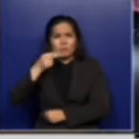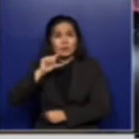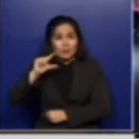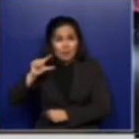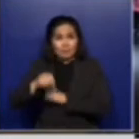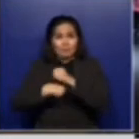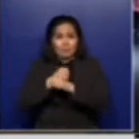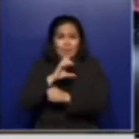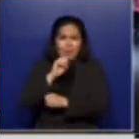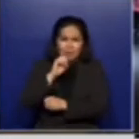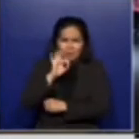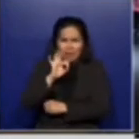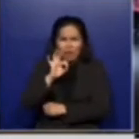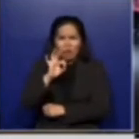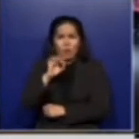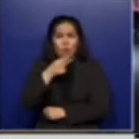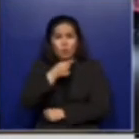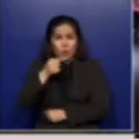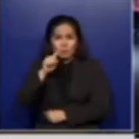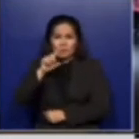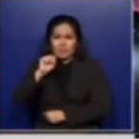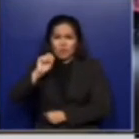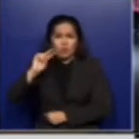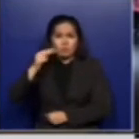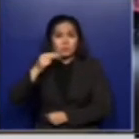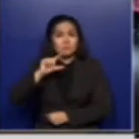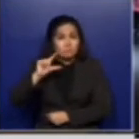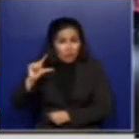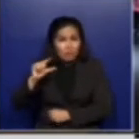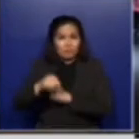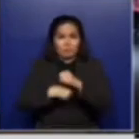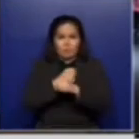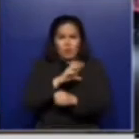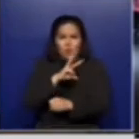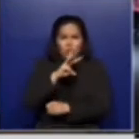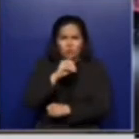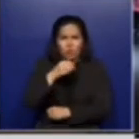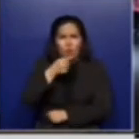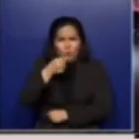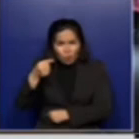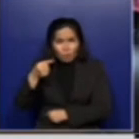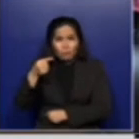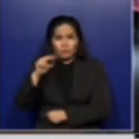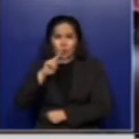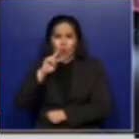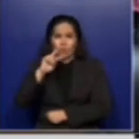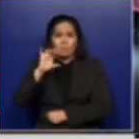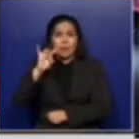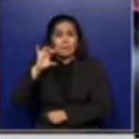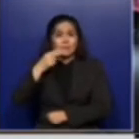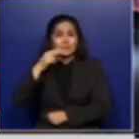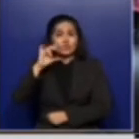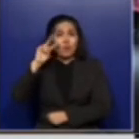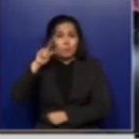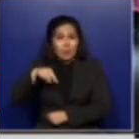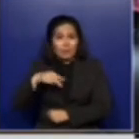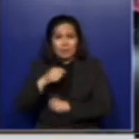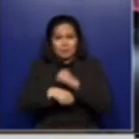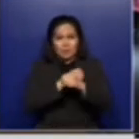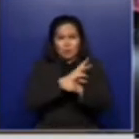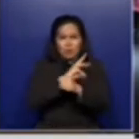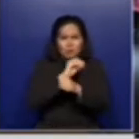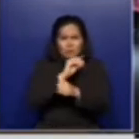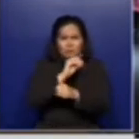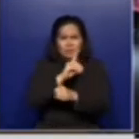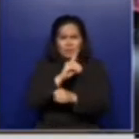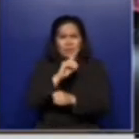ก120ล้านแสน 20,000 ล้านปี60ติดลบ 82,000 ปี61ติดลบ